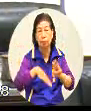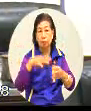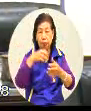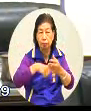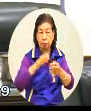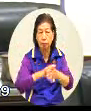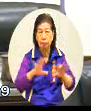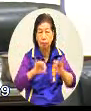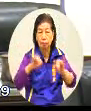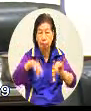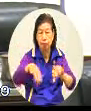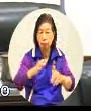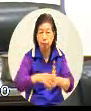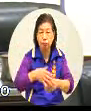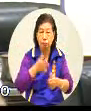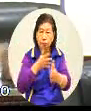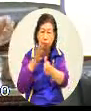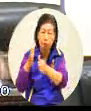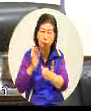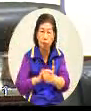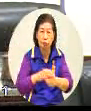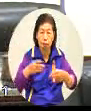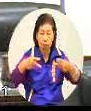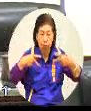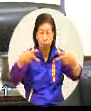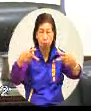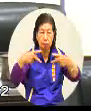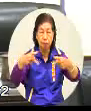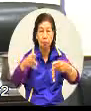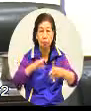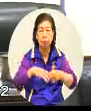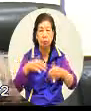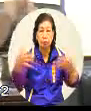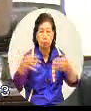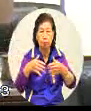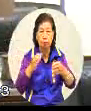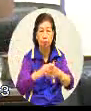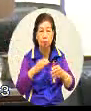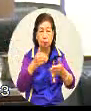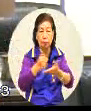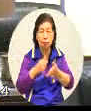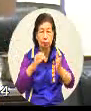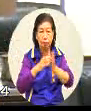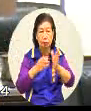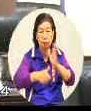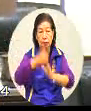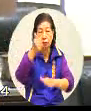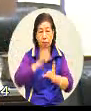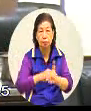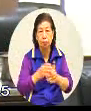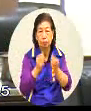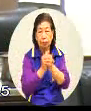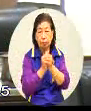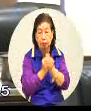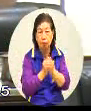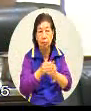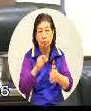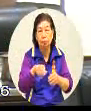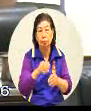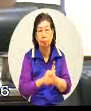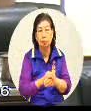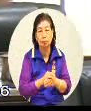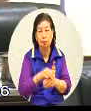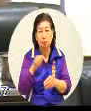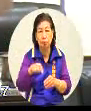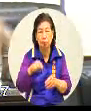是你问啊，吼。啊，佮捷运的代志，请捷运局长吼，下底吼，拜托一下捷运局长吼，即